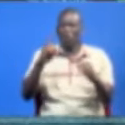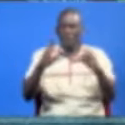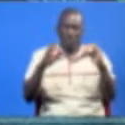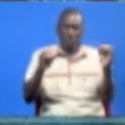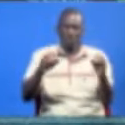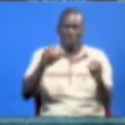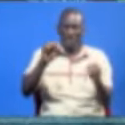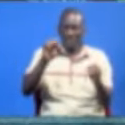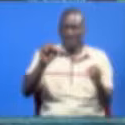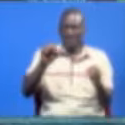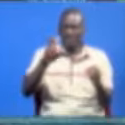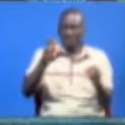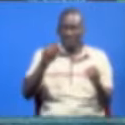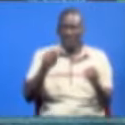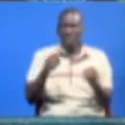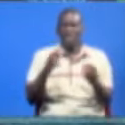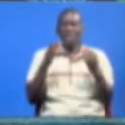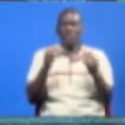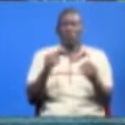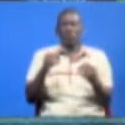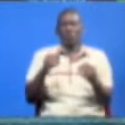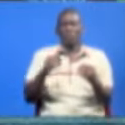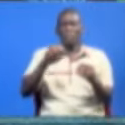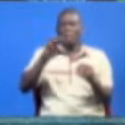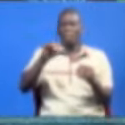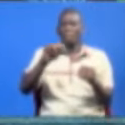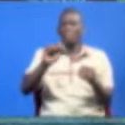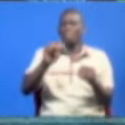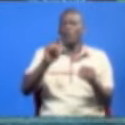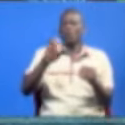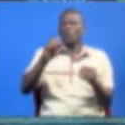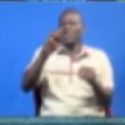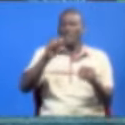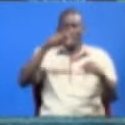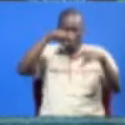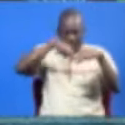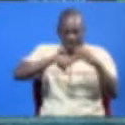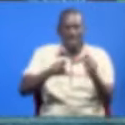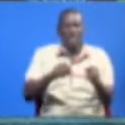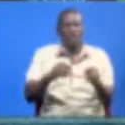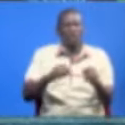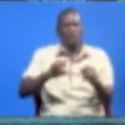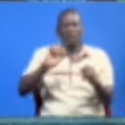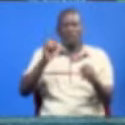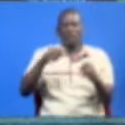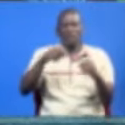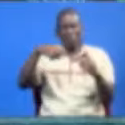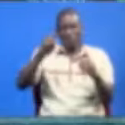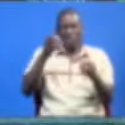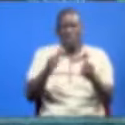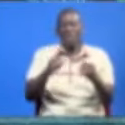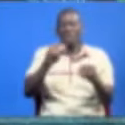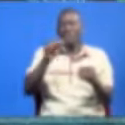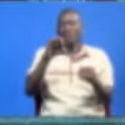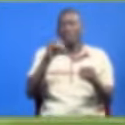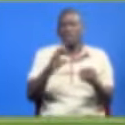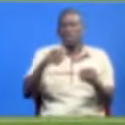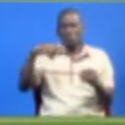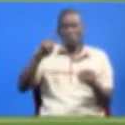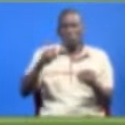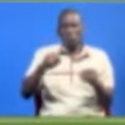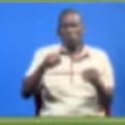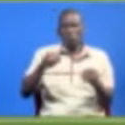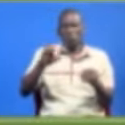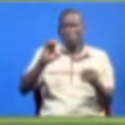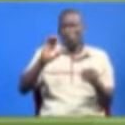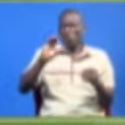Mark Makwata alitia kimiani bao la ushindi la Sharks dakika 32. Wakati huo huo, AFC Leopards ilishinda Kompele magoli